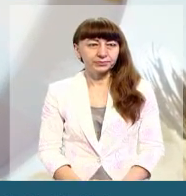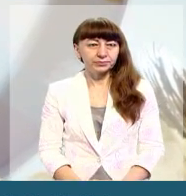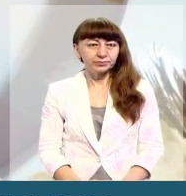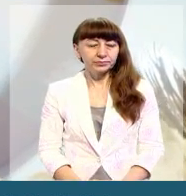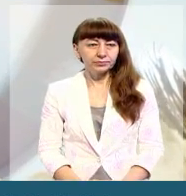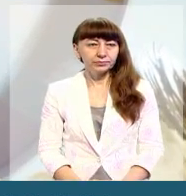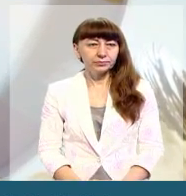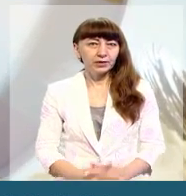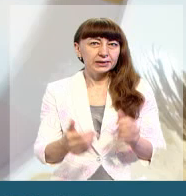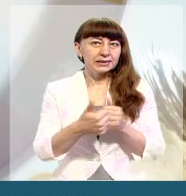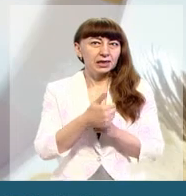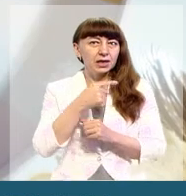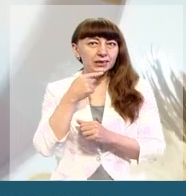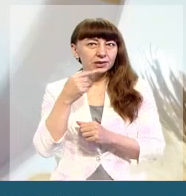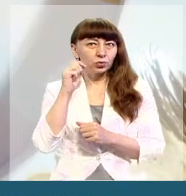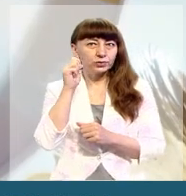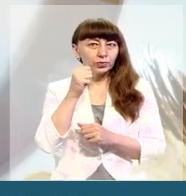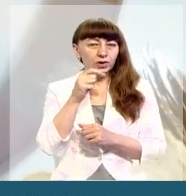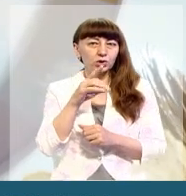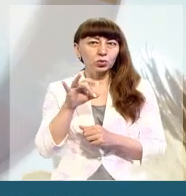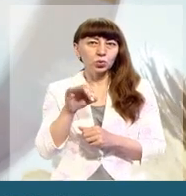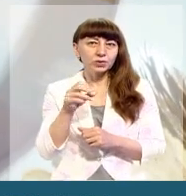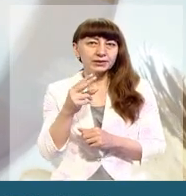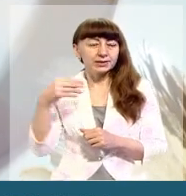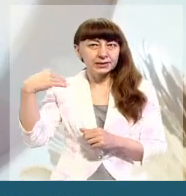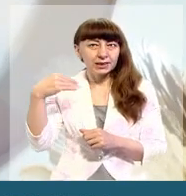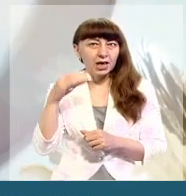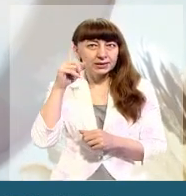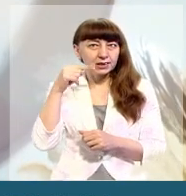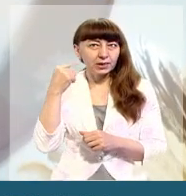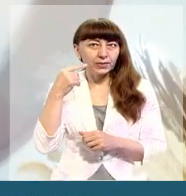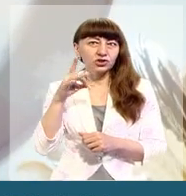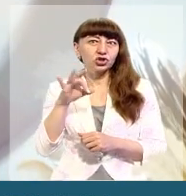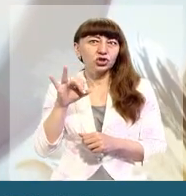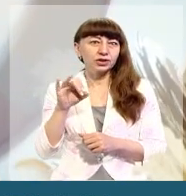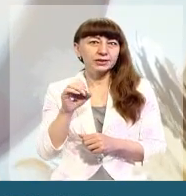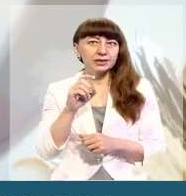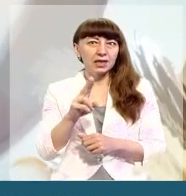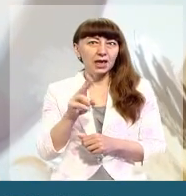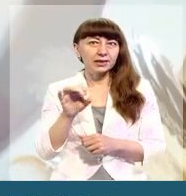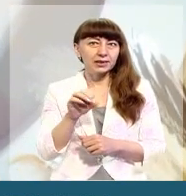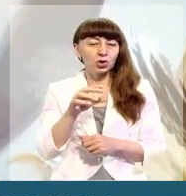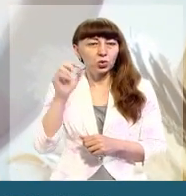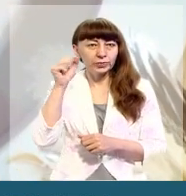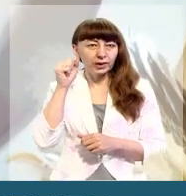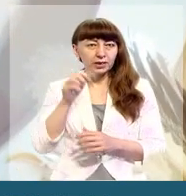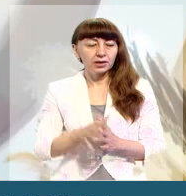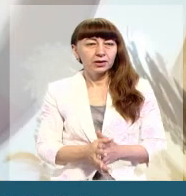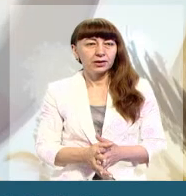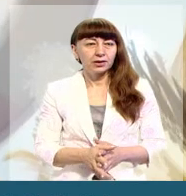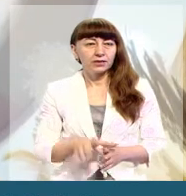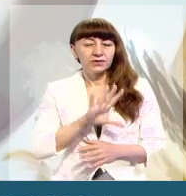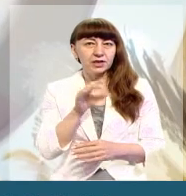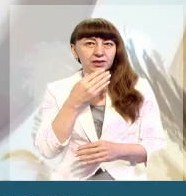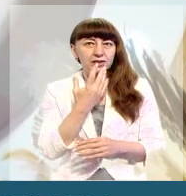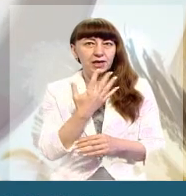табылады. Қазақстанда тұратын түркі халықтарының, түркі мемлекеттерінің біртұтас ынтымақтастығы, бірлігі және келісімі